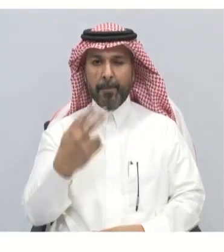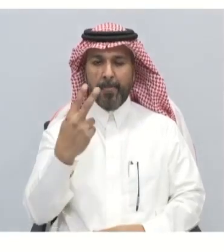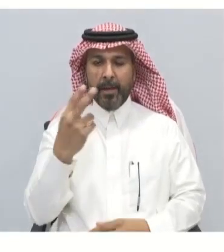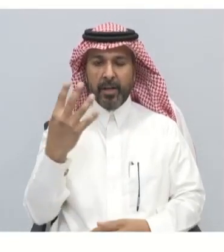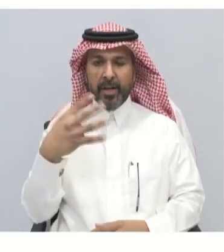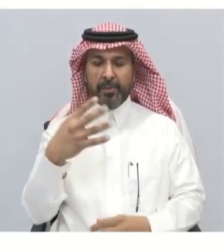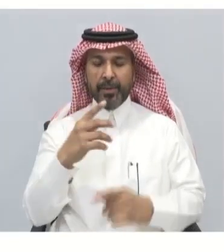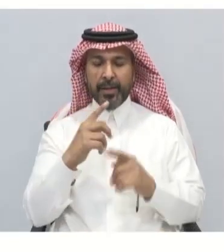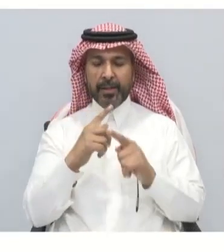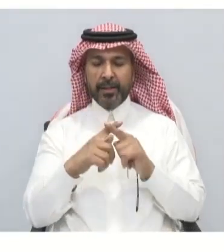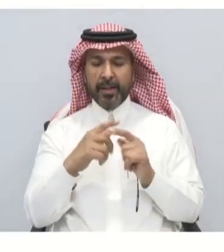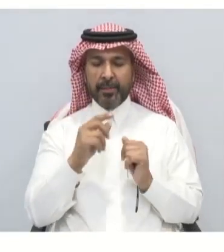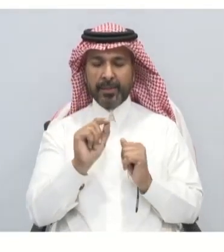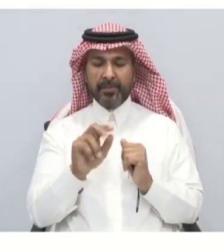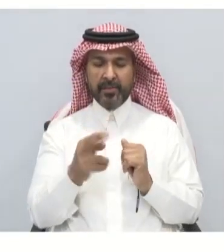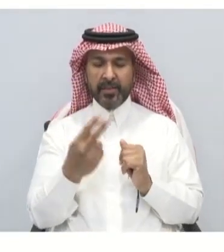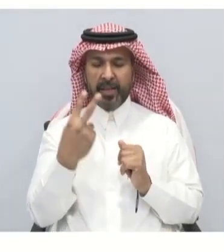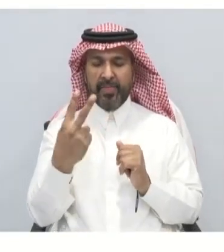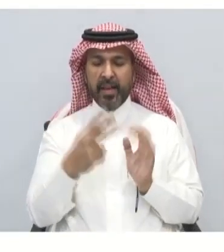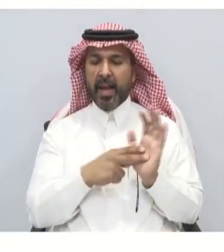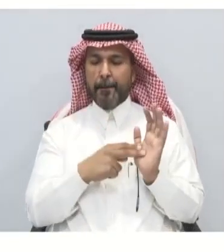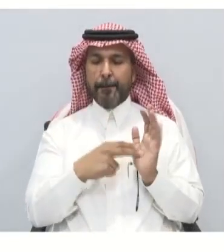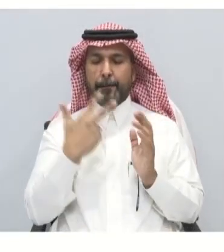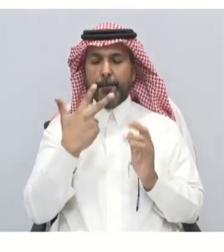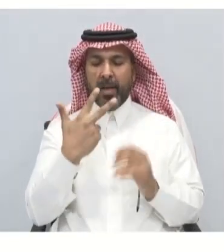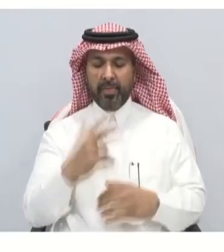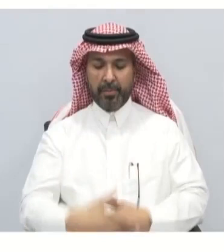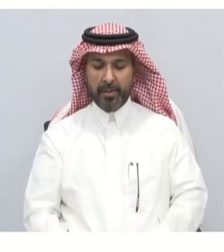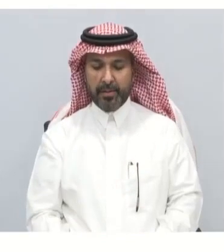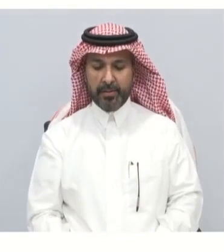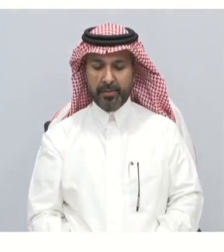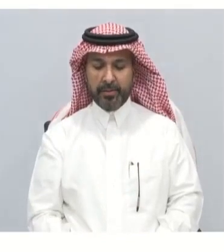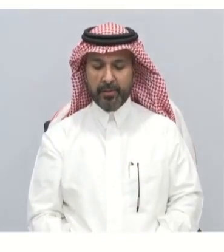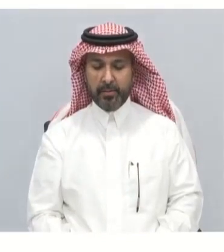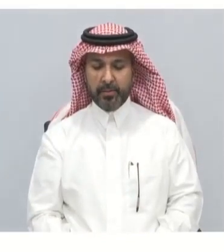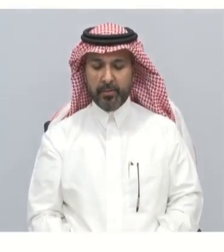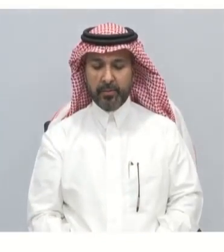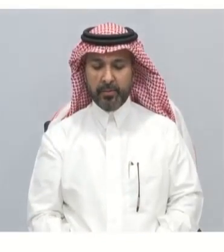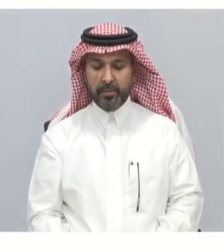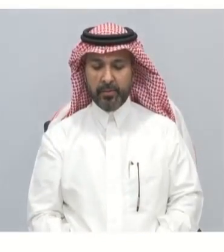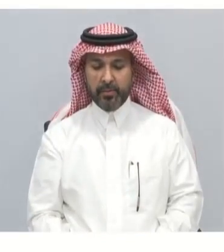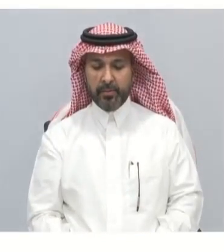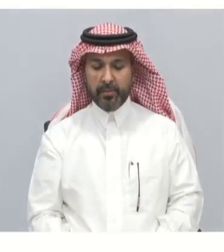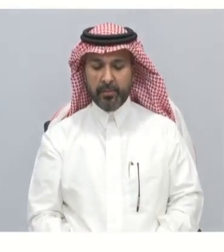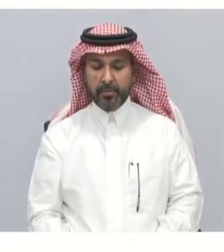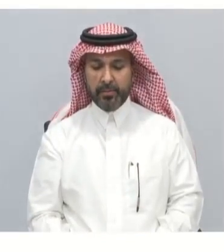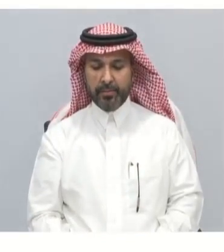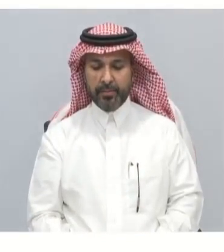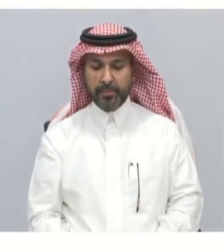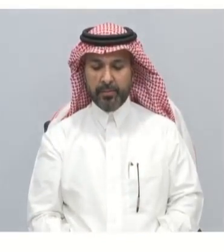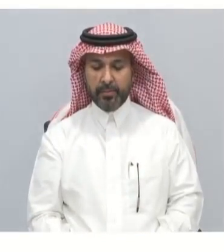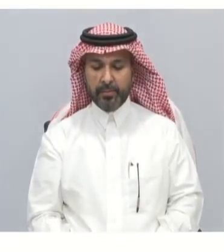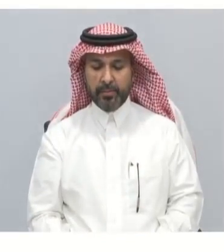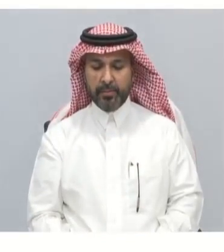الورق المستقل اللي هو بتكلفه 20 هلله و40 ورقه من ورقه الدفاتر اللي هي 28